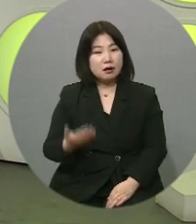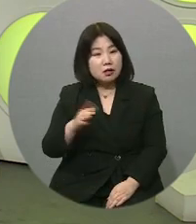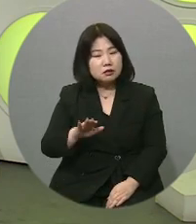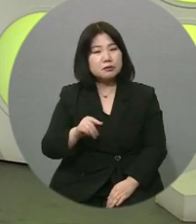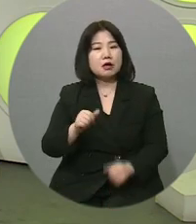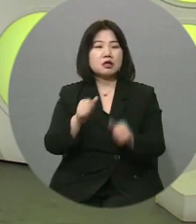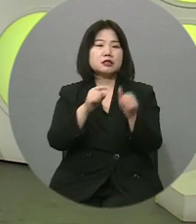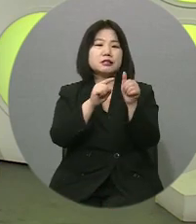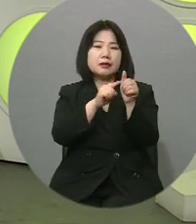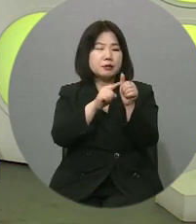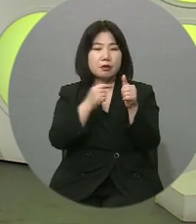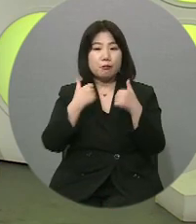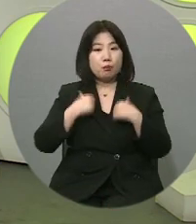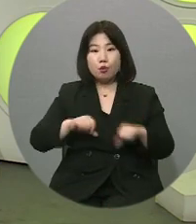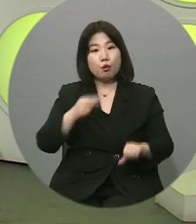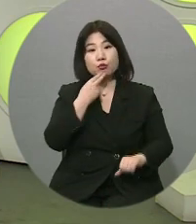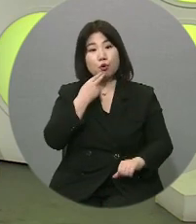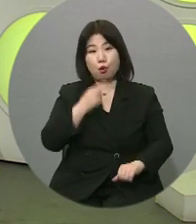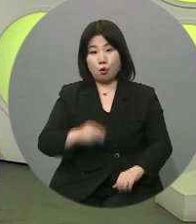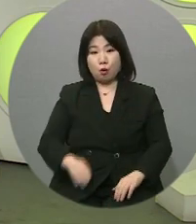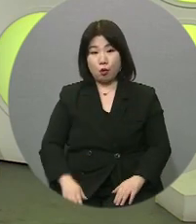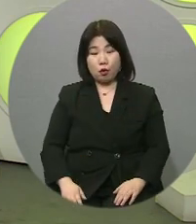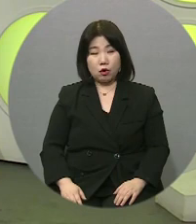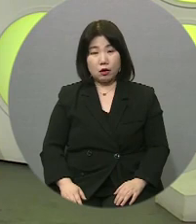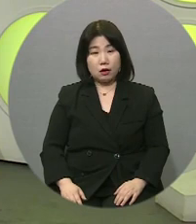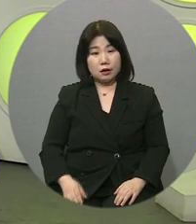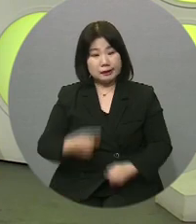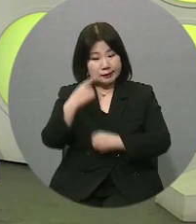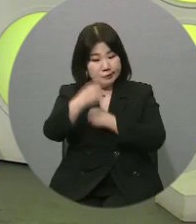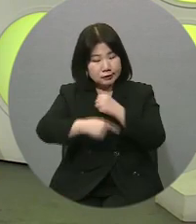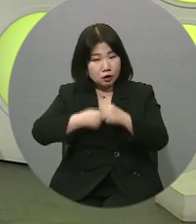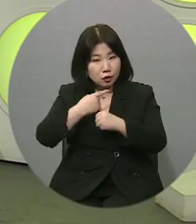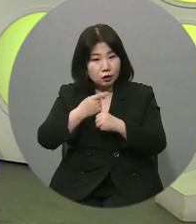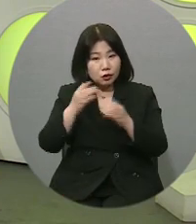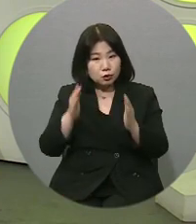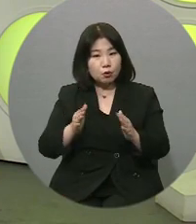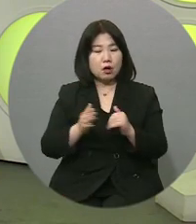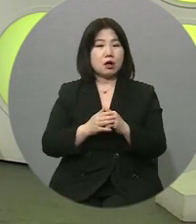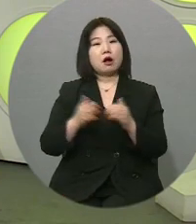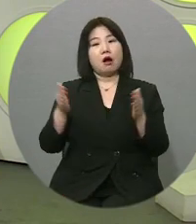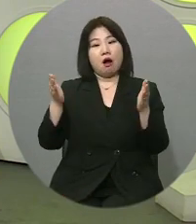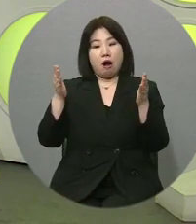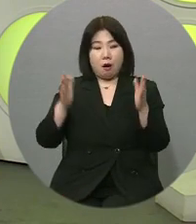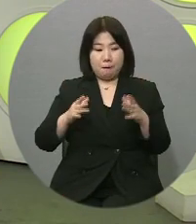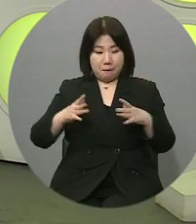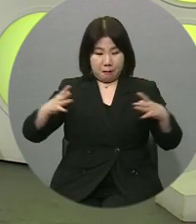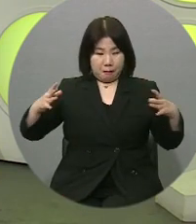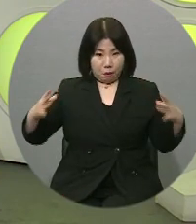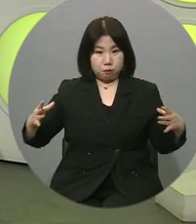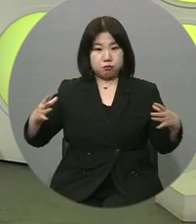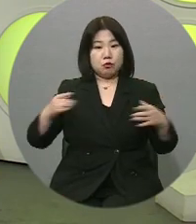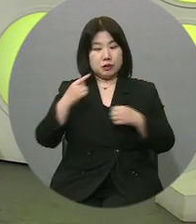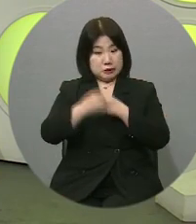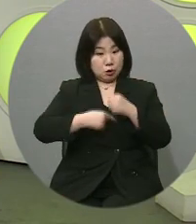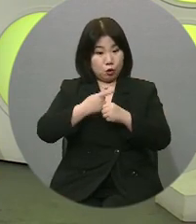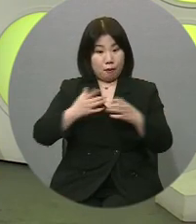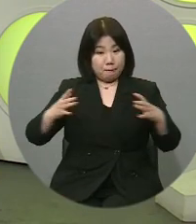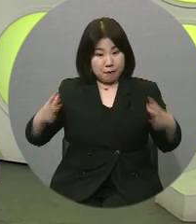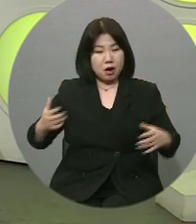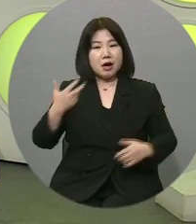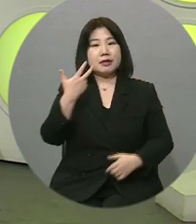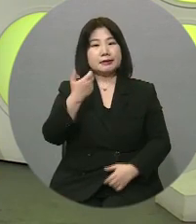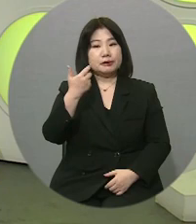태화 씨는 포기하지 않았습니다. 1년 동안 체중을 8kg나 불려서